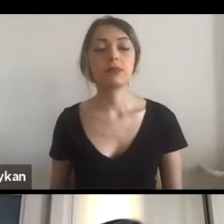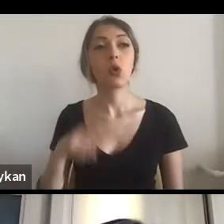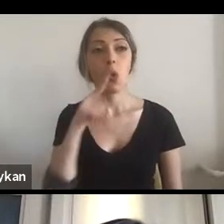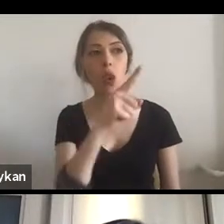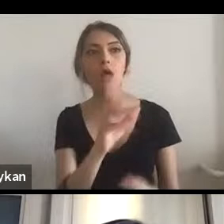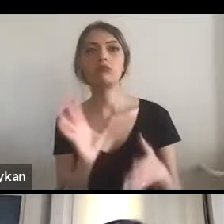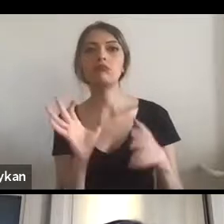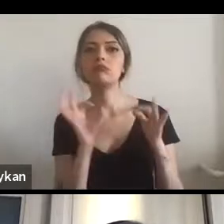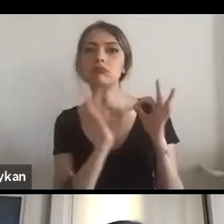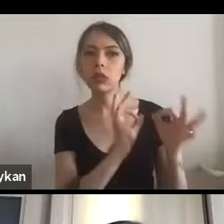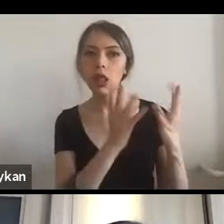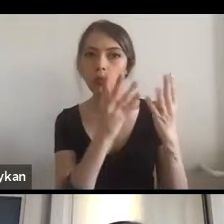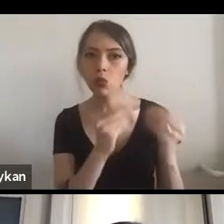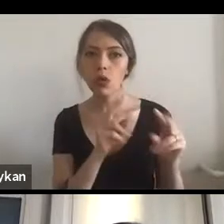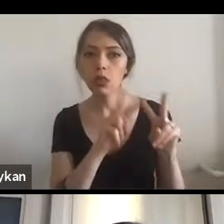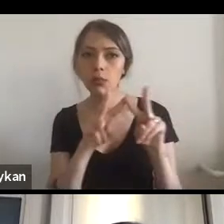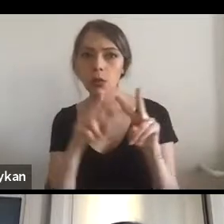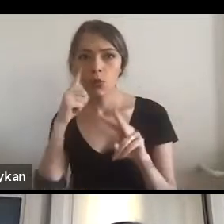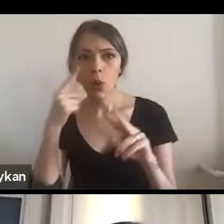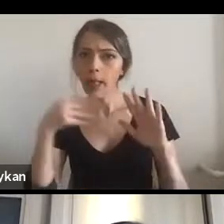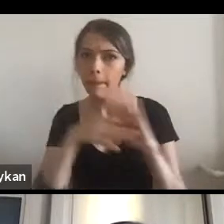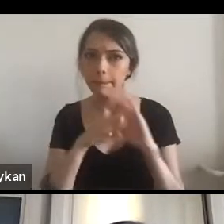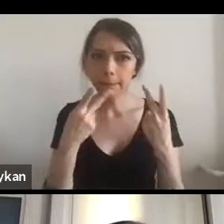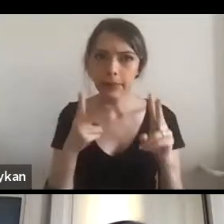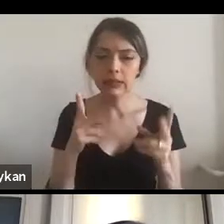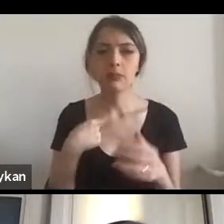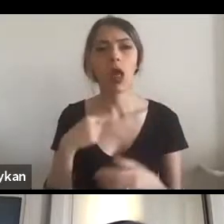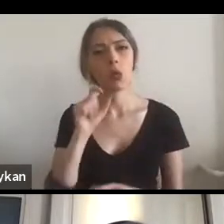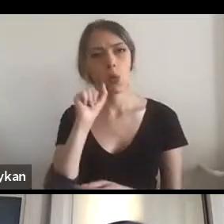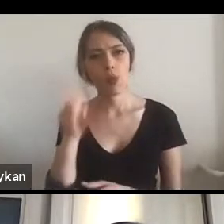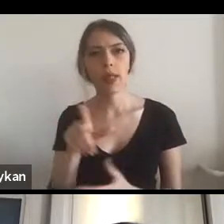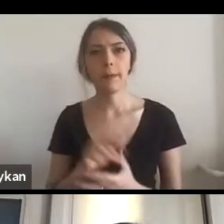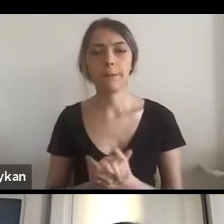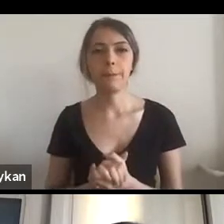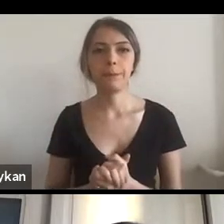ulaşırsanız web sitelerine girebilirsiniz bu gönderdiğim linkten.